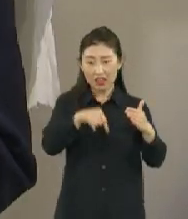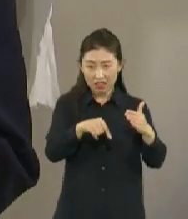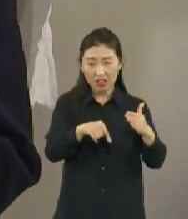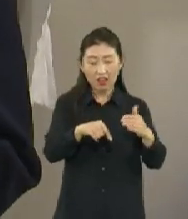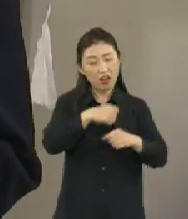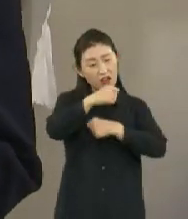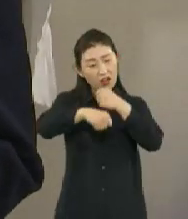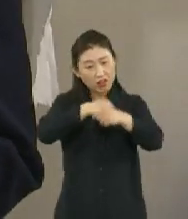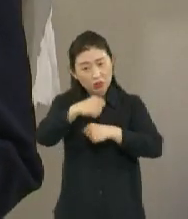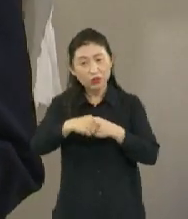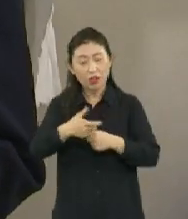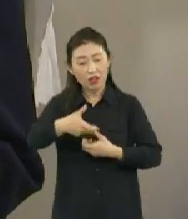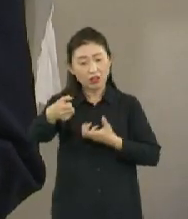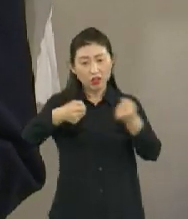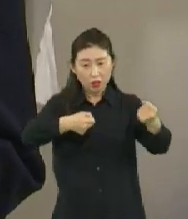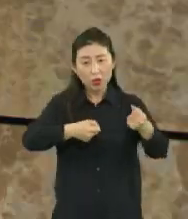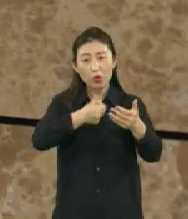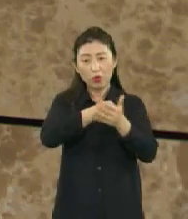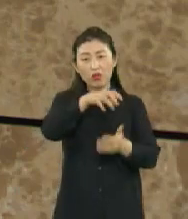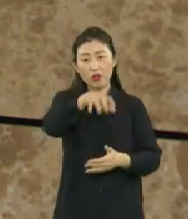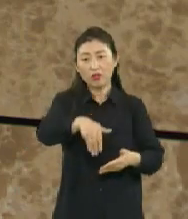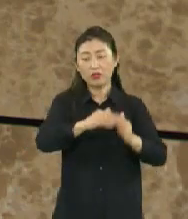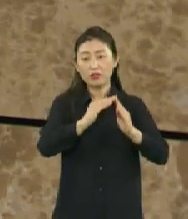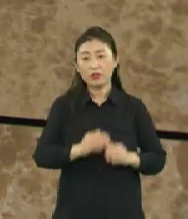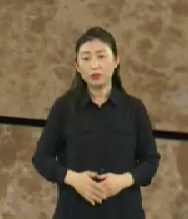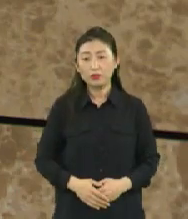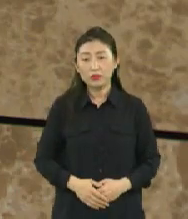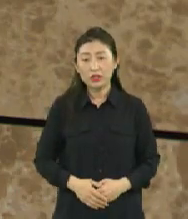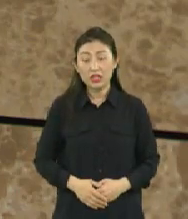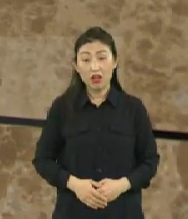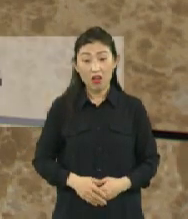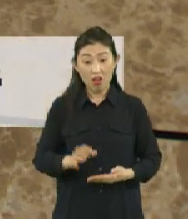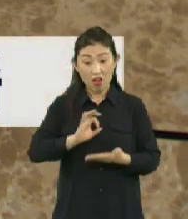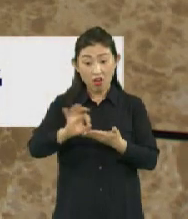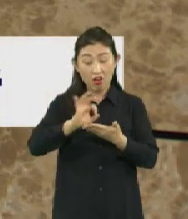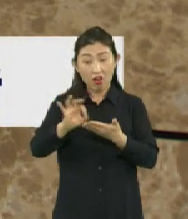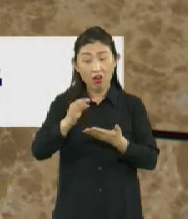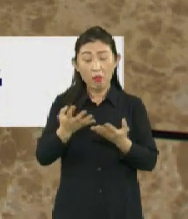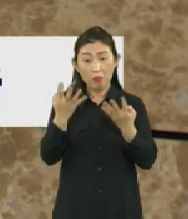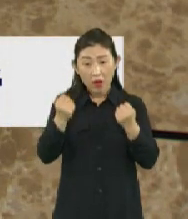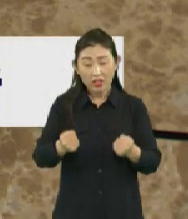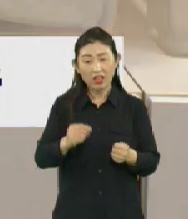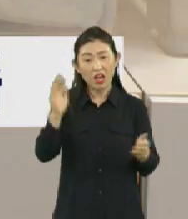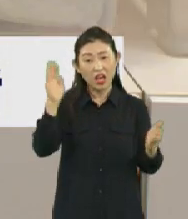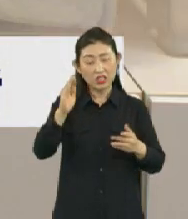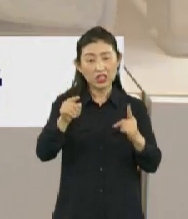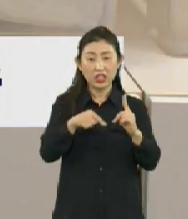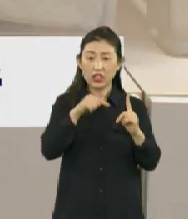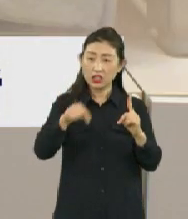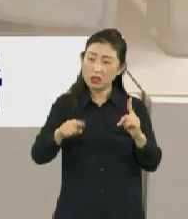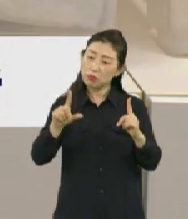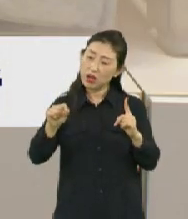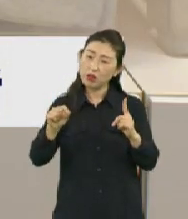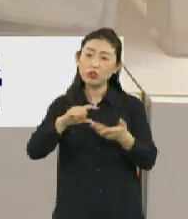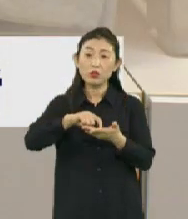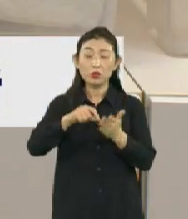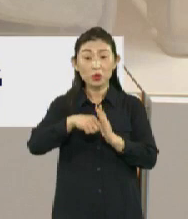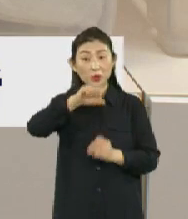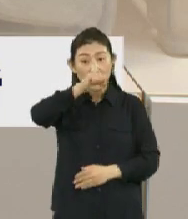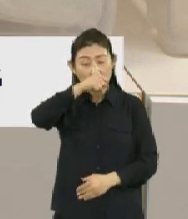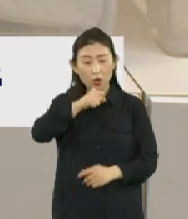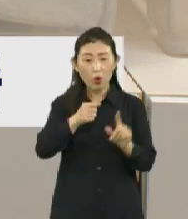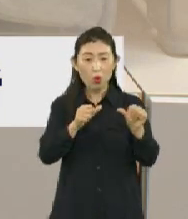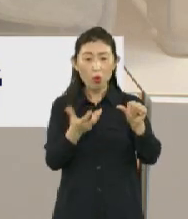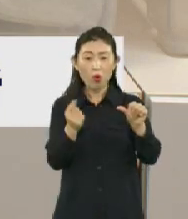자율적으로 쓸 수 있는 곳으로 정하고 있습니다. 예상보다 이용량이 훨씬 많아 올해 학생 1인당 만 원꼴로 배정된